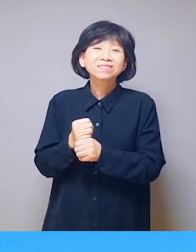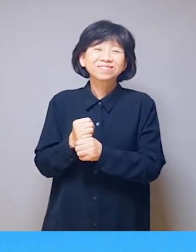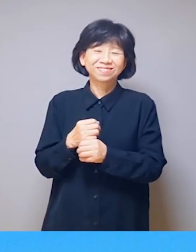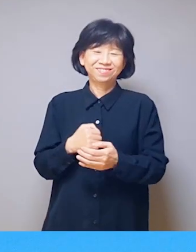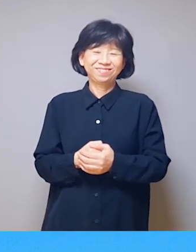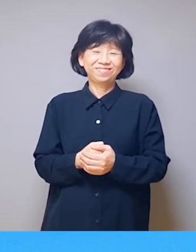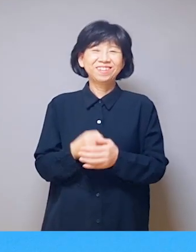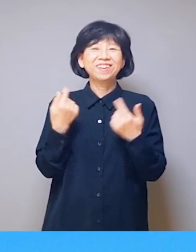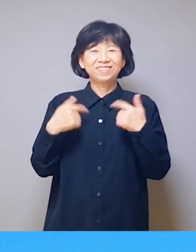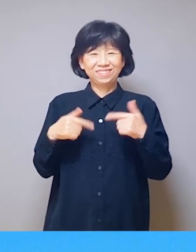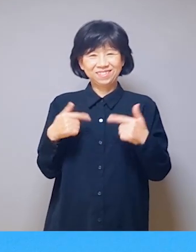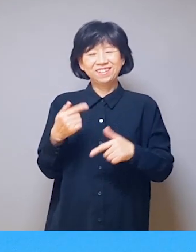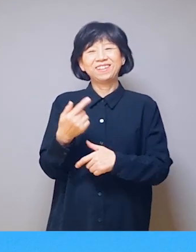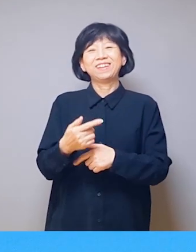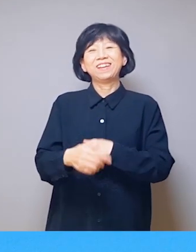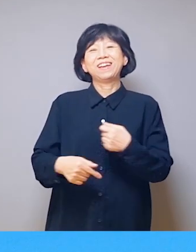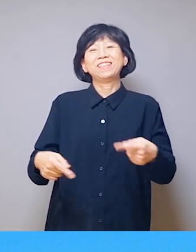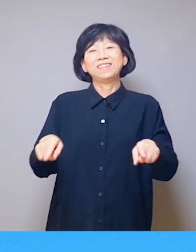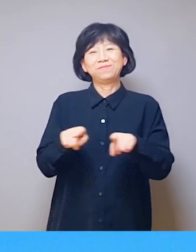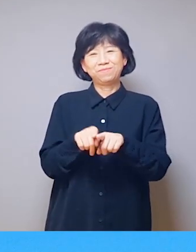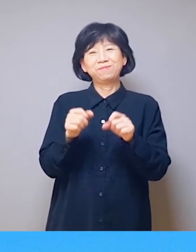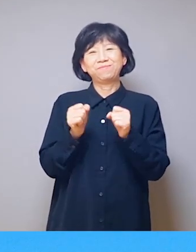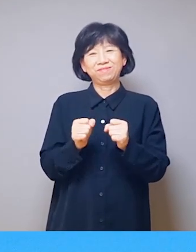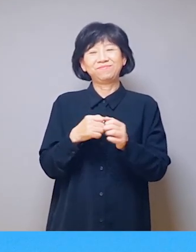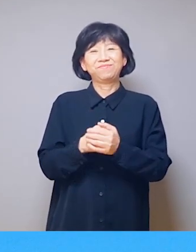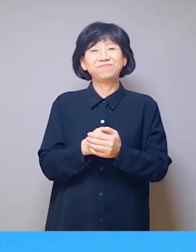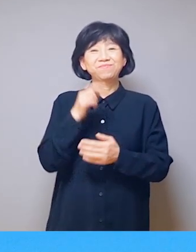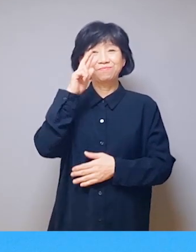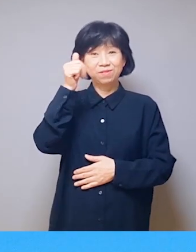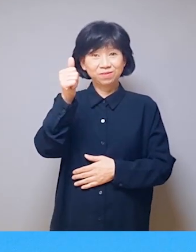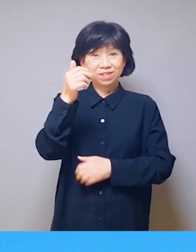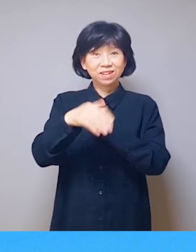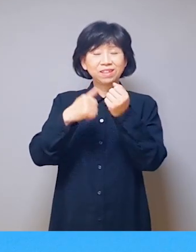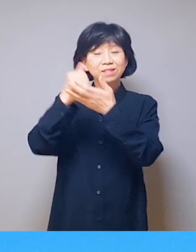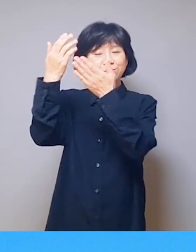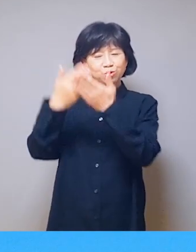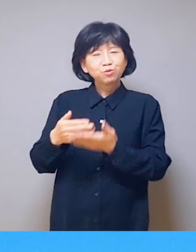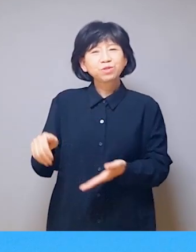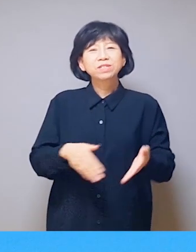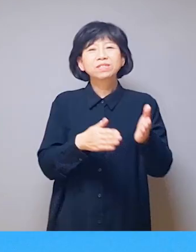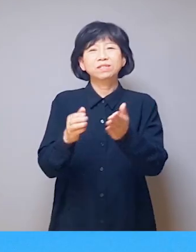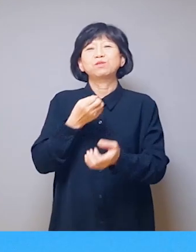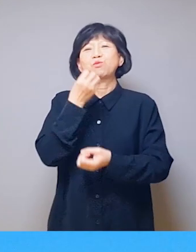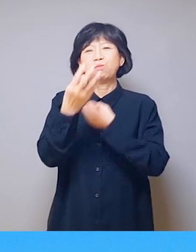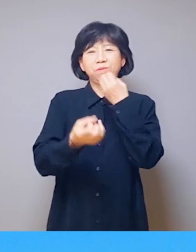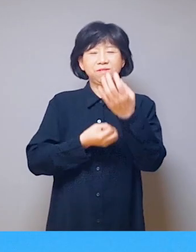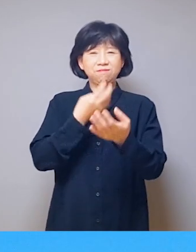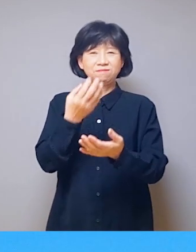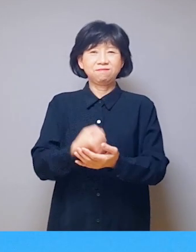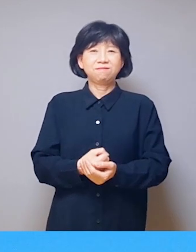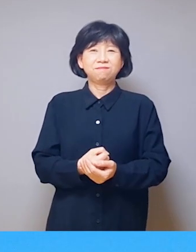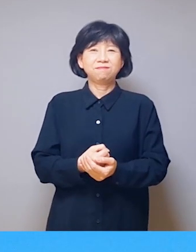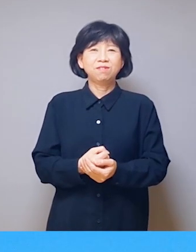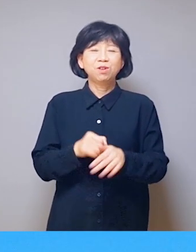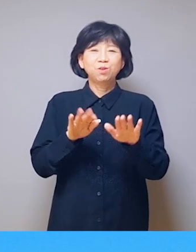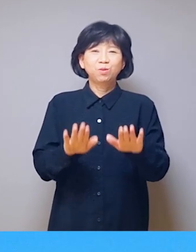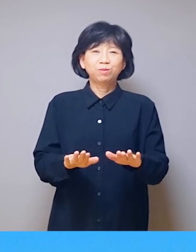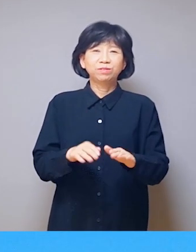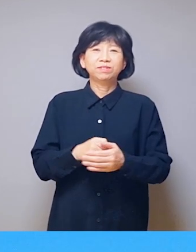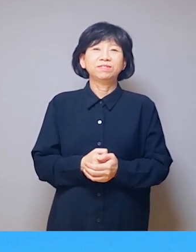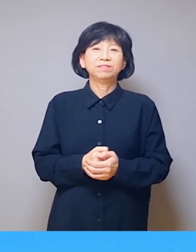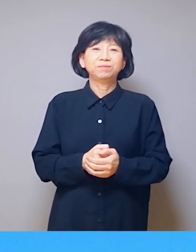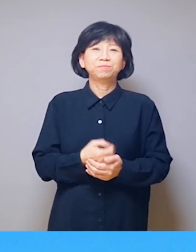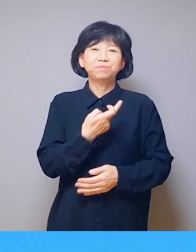말씀에 보니까 이 바울이 하나님이 주신 길이라고 고백하는 내용이에요. 오늘은